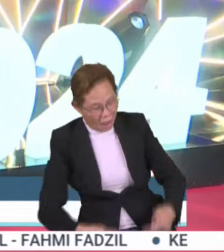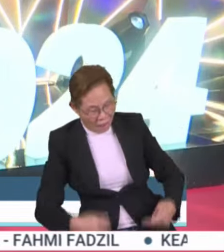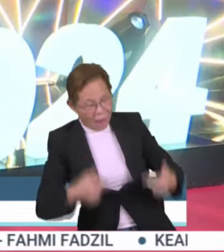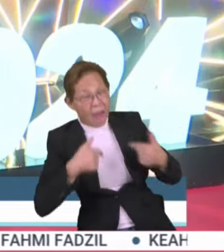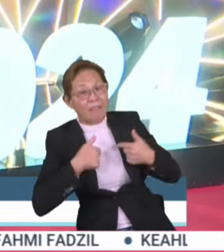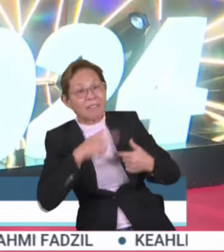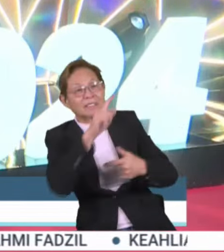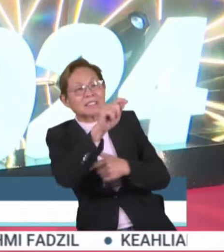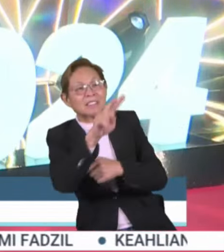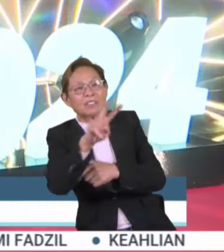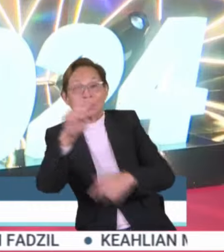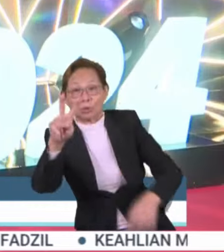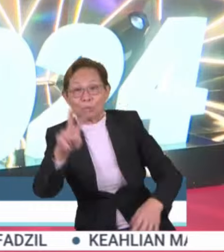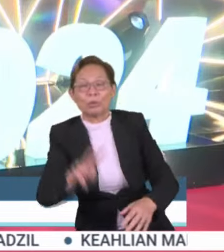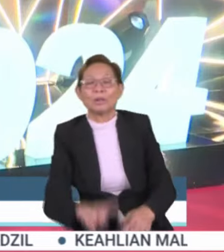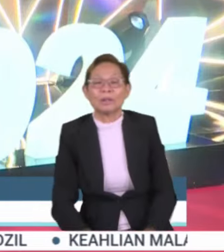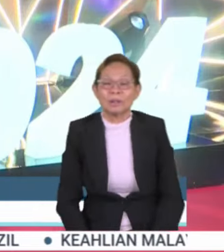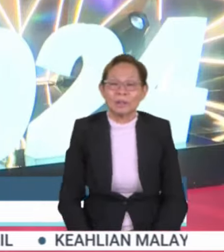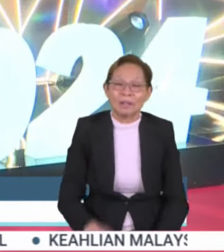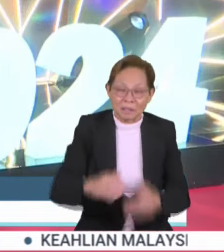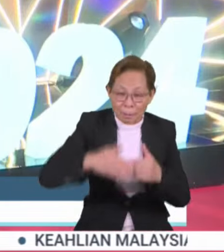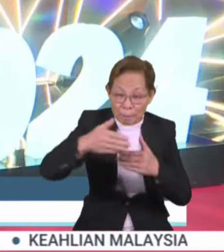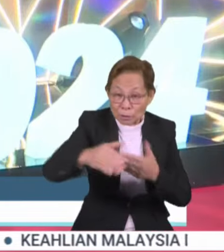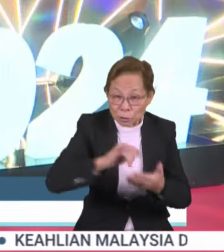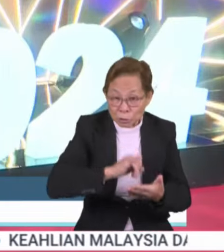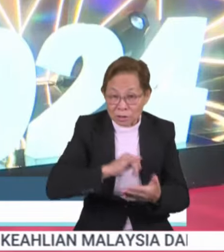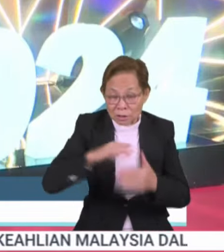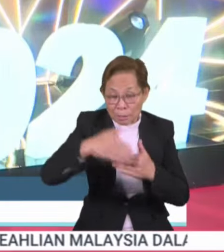di TV2. Jadi perkembangan seterusnya akan